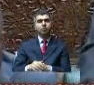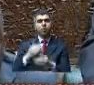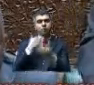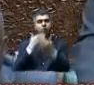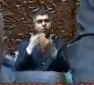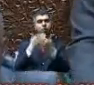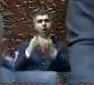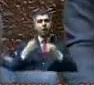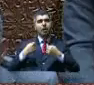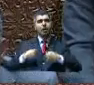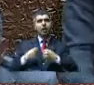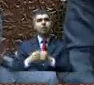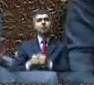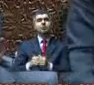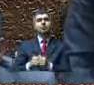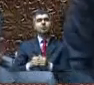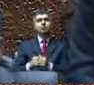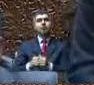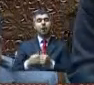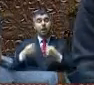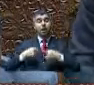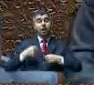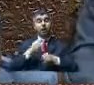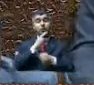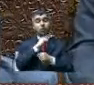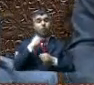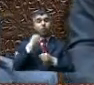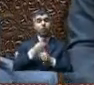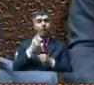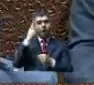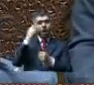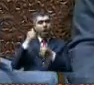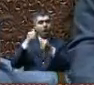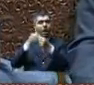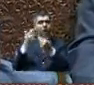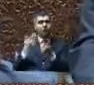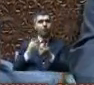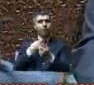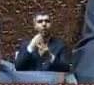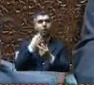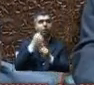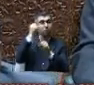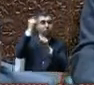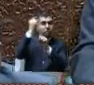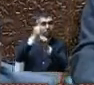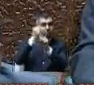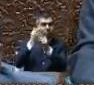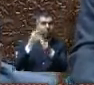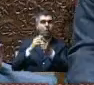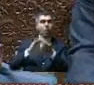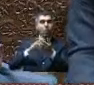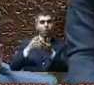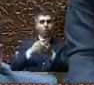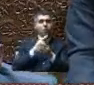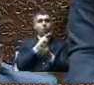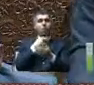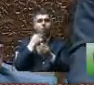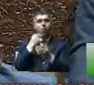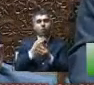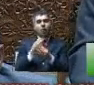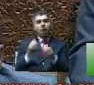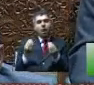شكرا سيد رئيس. السيد رئيس الحكومة، نعلم جيدا المجهودات الجبارة التي قمتم بها مع